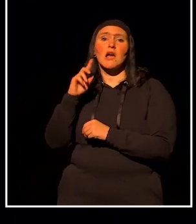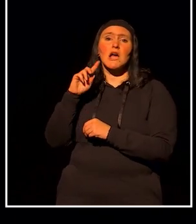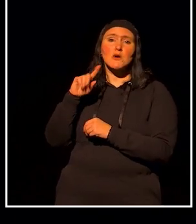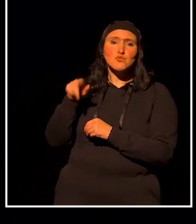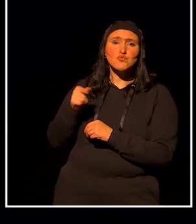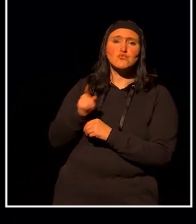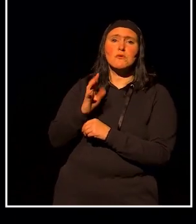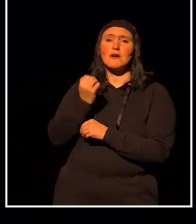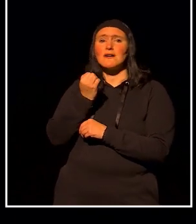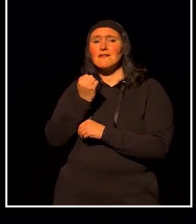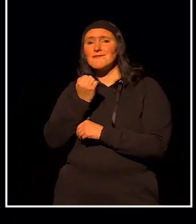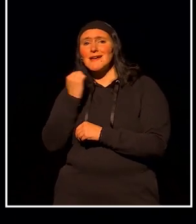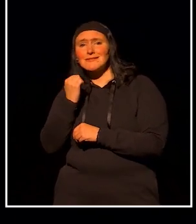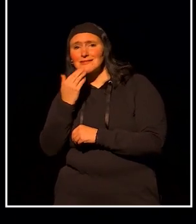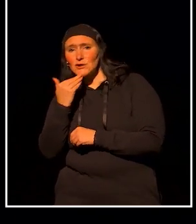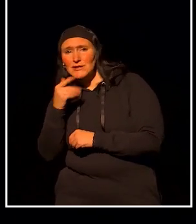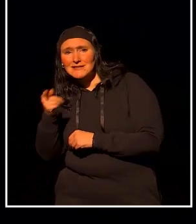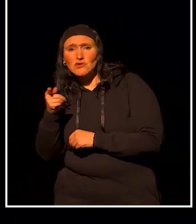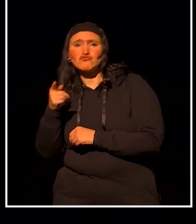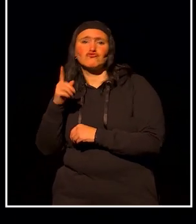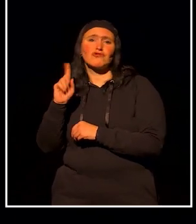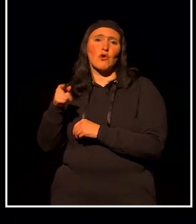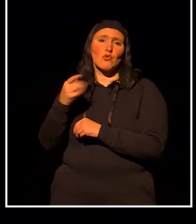zionistischen Sehnsüchte oder gibt es da,